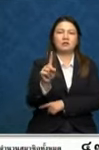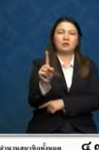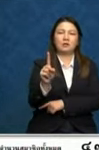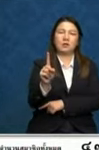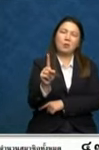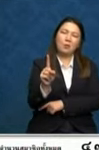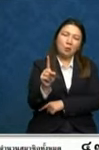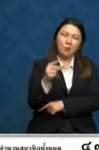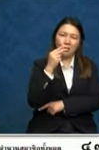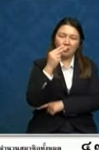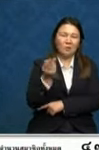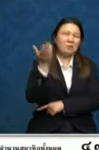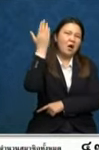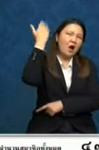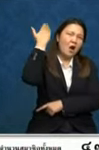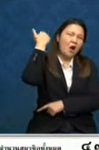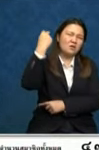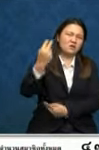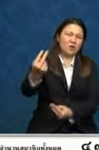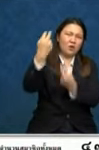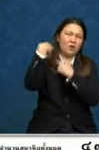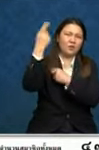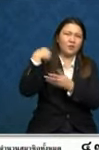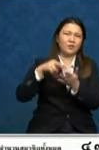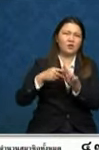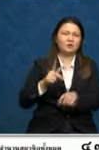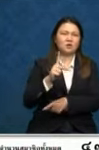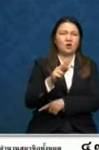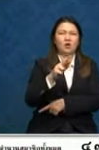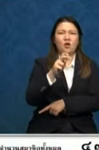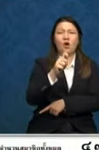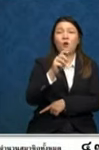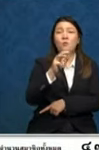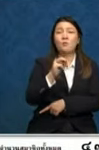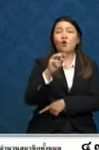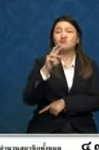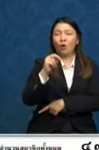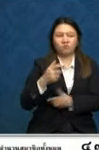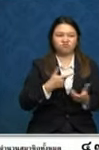ราบปรามพวกเรานี่แหละใครปราบปรามกรมน.นี่แหละท่านประธานครับ